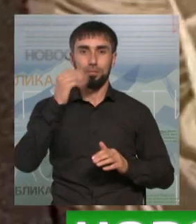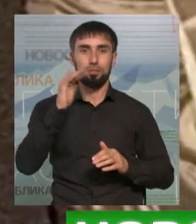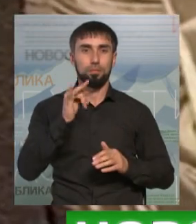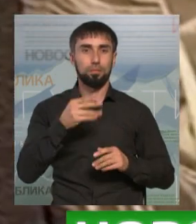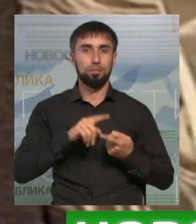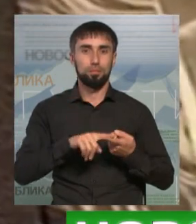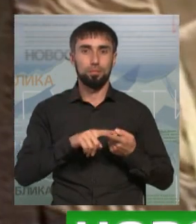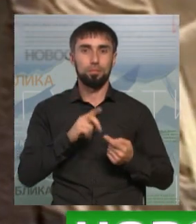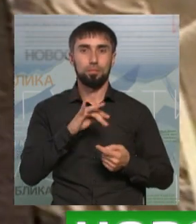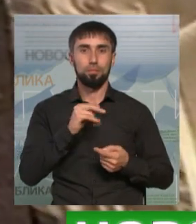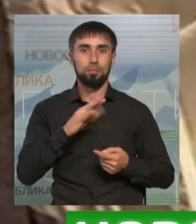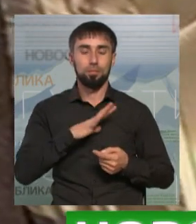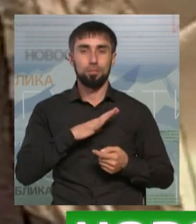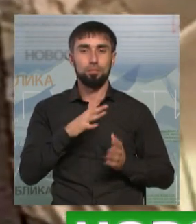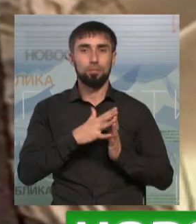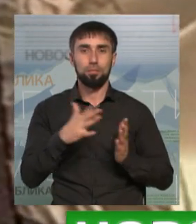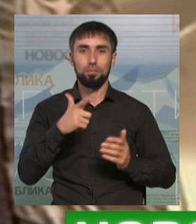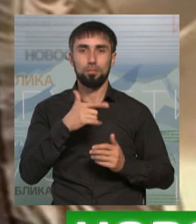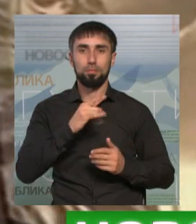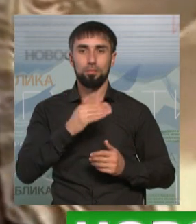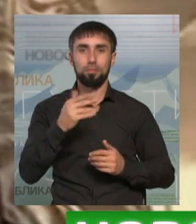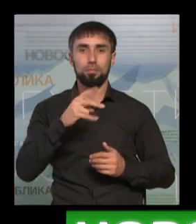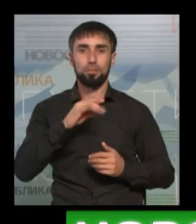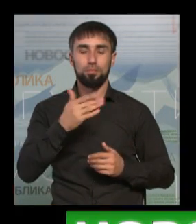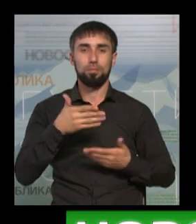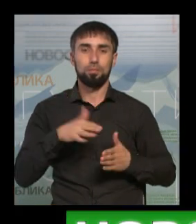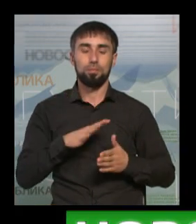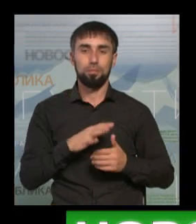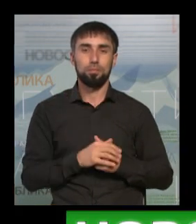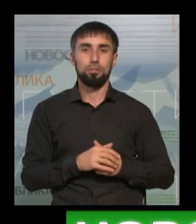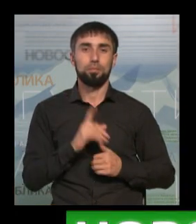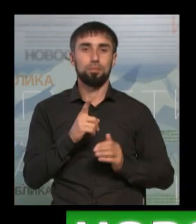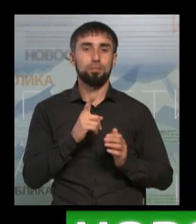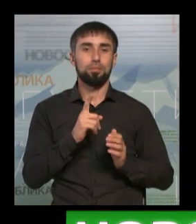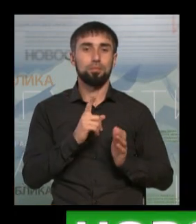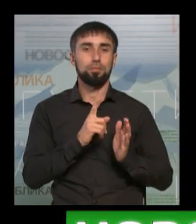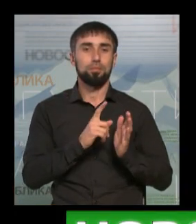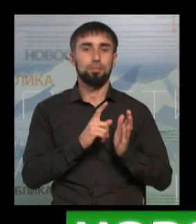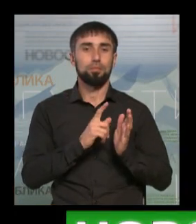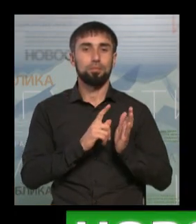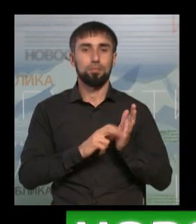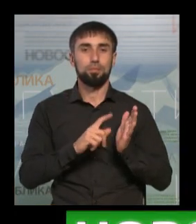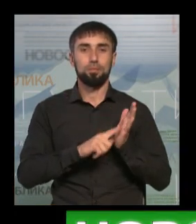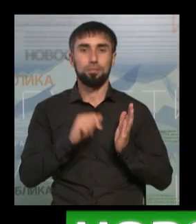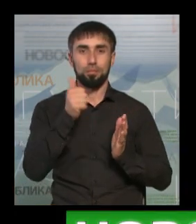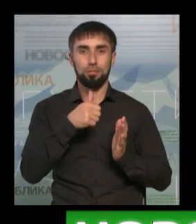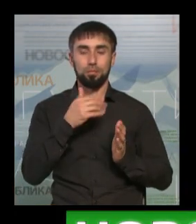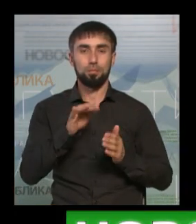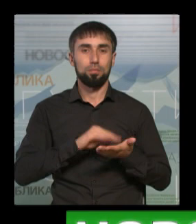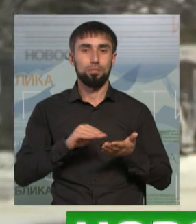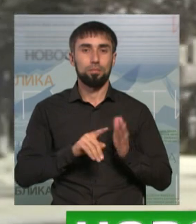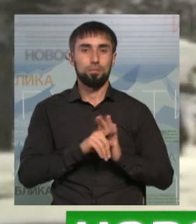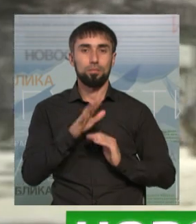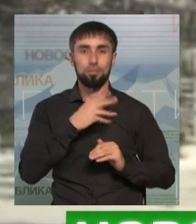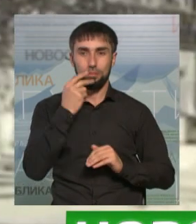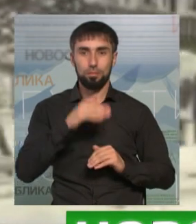Пророку. Бунин был многогранной личностью. Родился 22 октября 1870 году в Воронеже в дворянской семье. Писать начал с малых